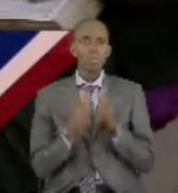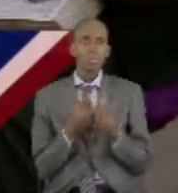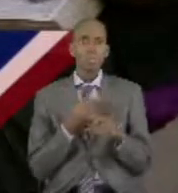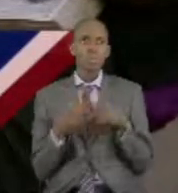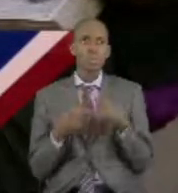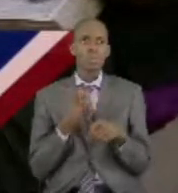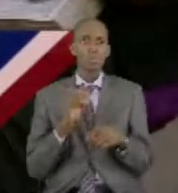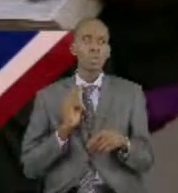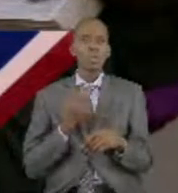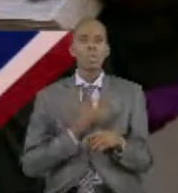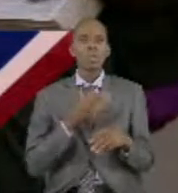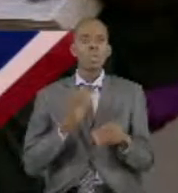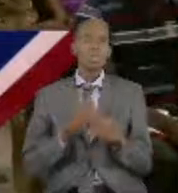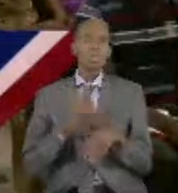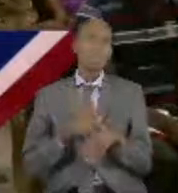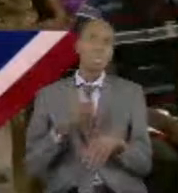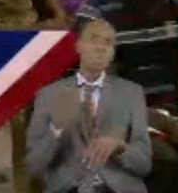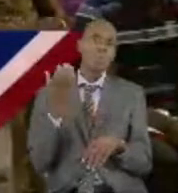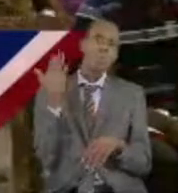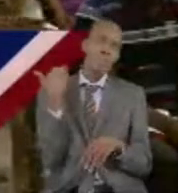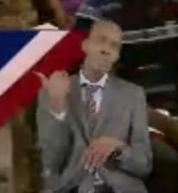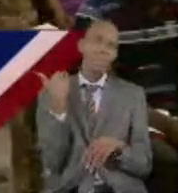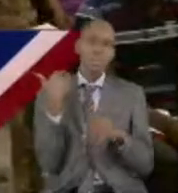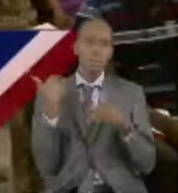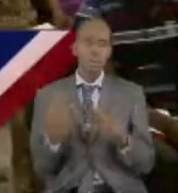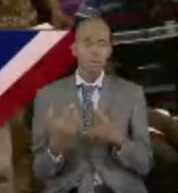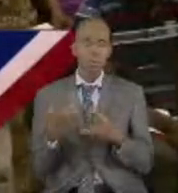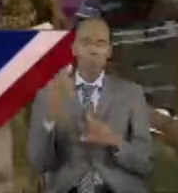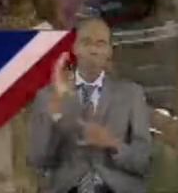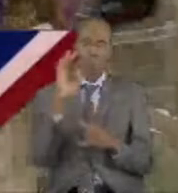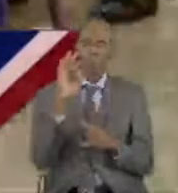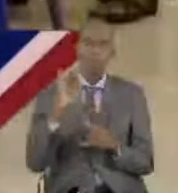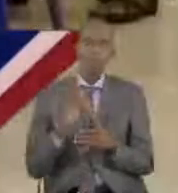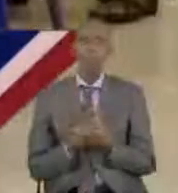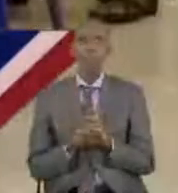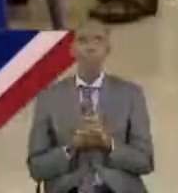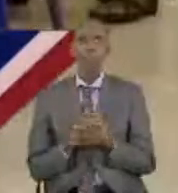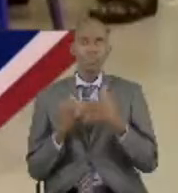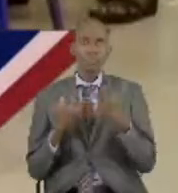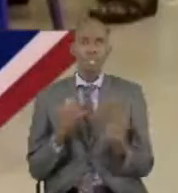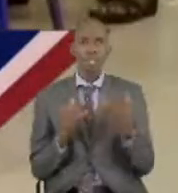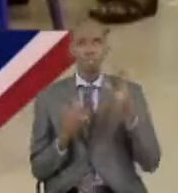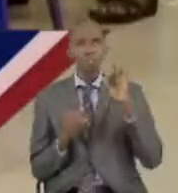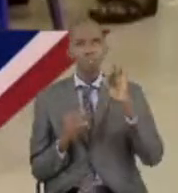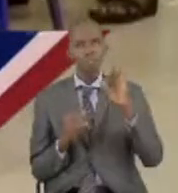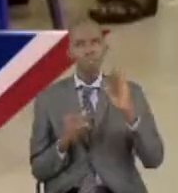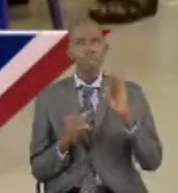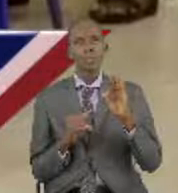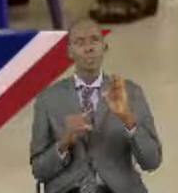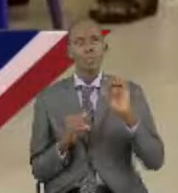elles avaient entendu dire, celui qui autrefois nous persécutait annonce maintenant la foi qu'il s'efforce alors